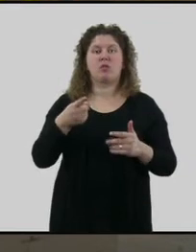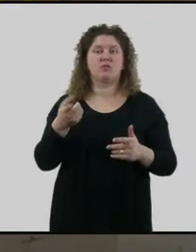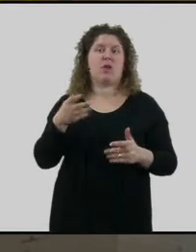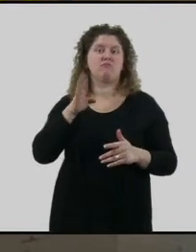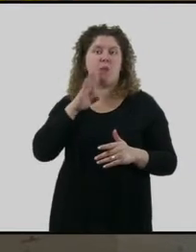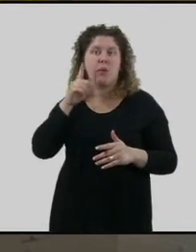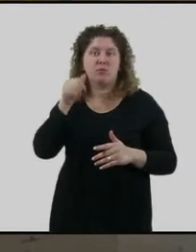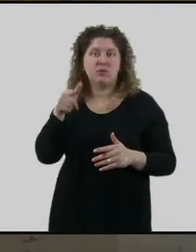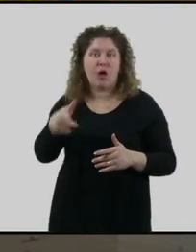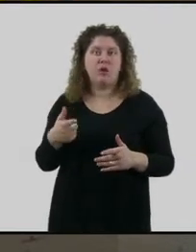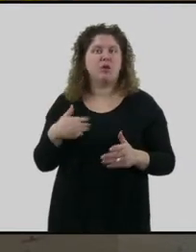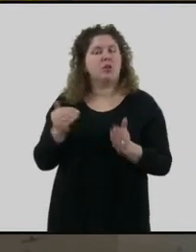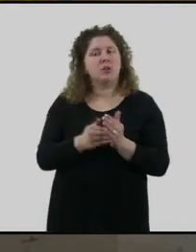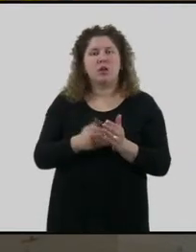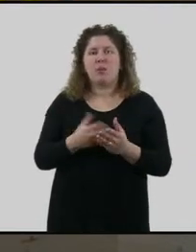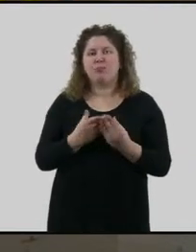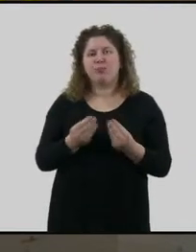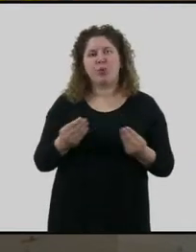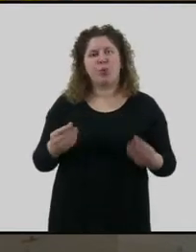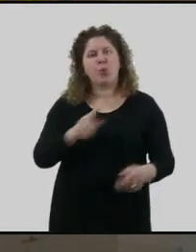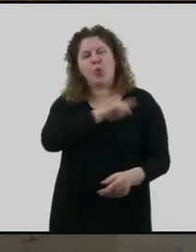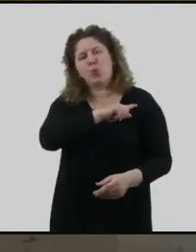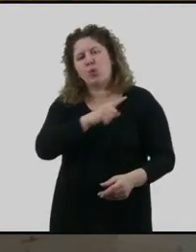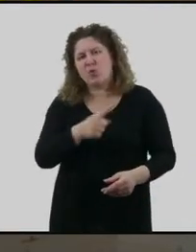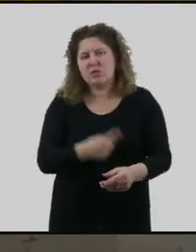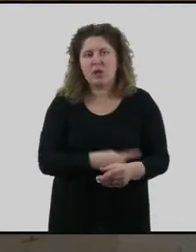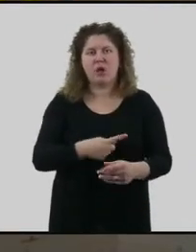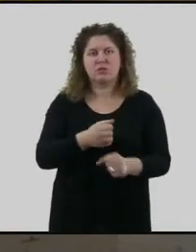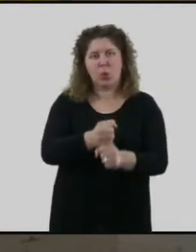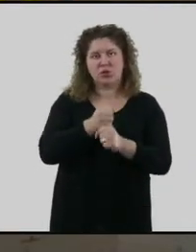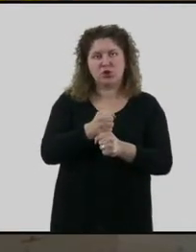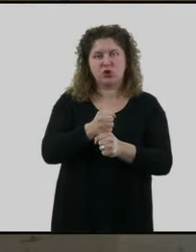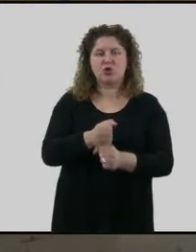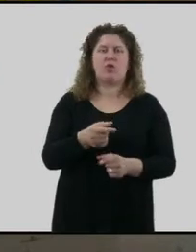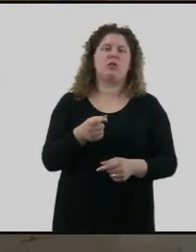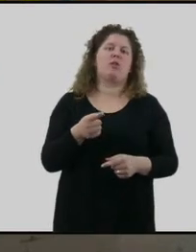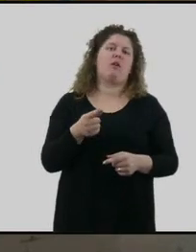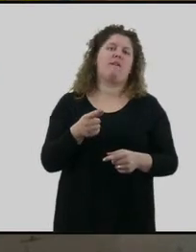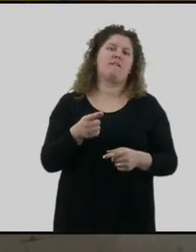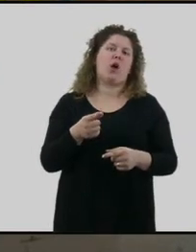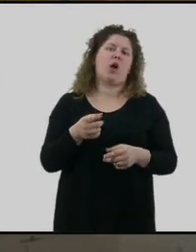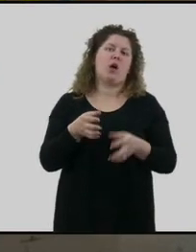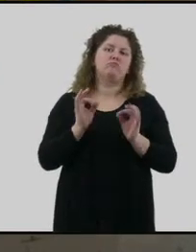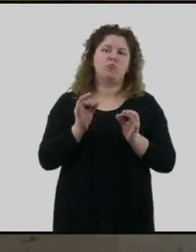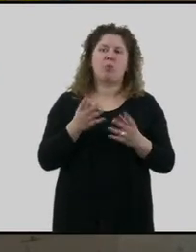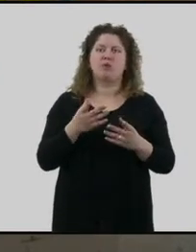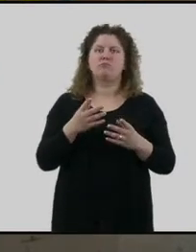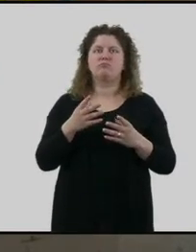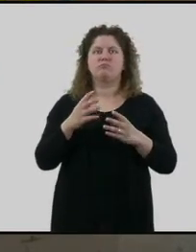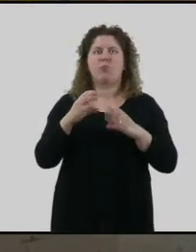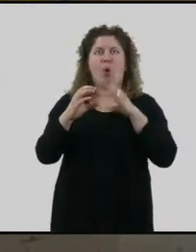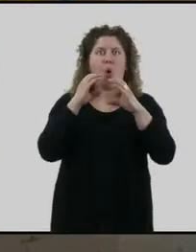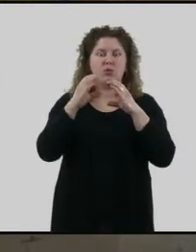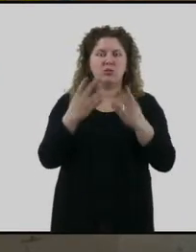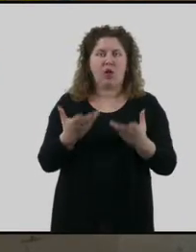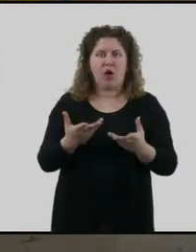suradnja sa roditeljima. Neki puta potrebno je puno energije, puno dobre volje i snage za održati i ostvariti dobar kontakt sa roditeljima, jer